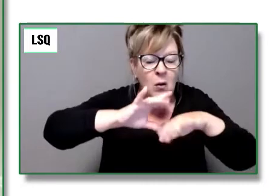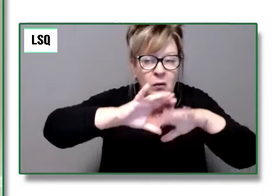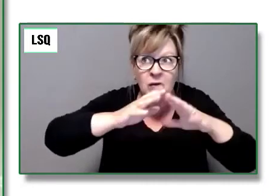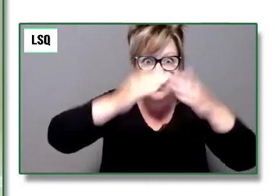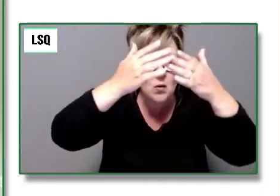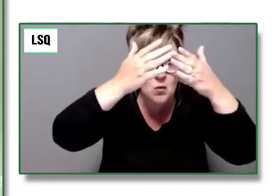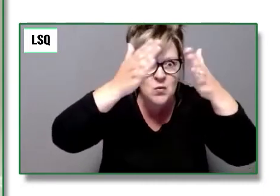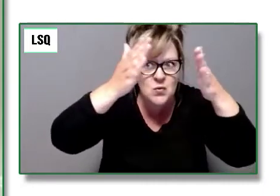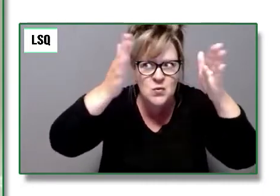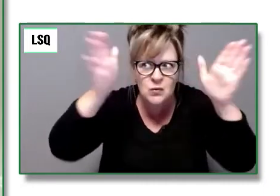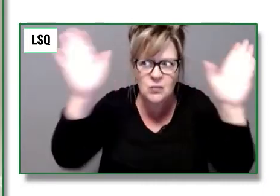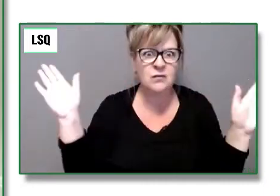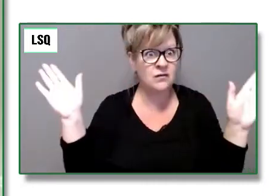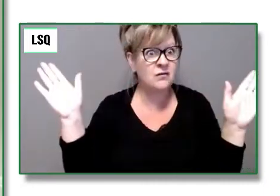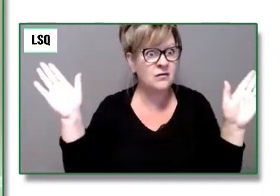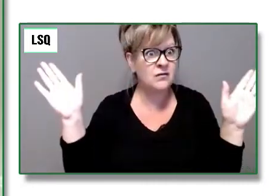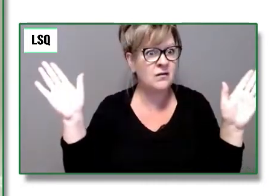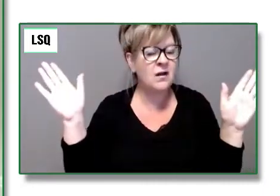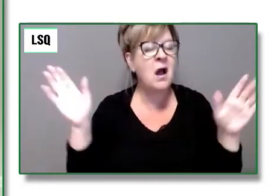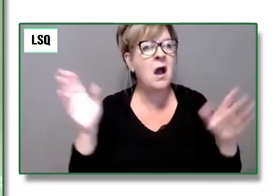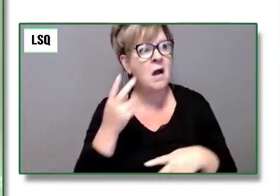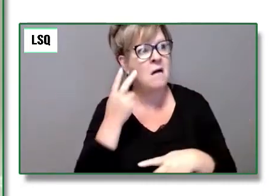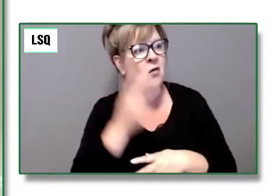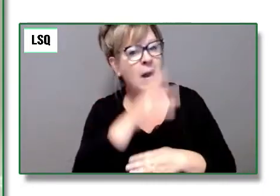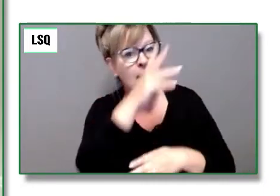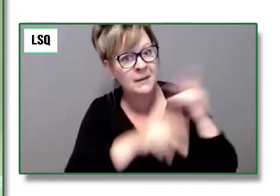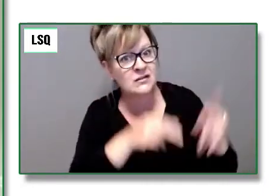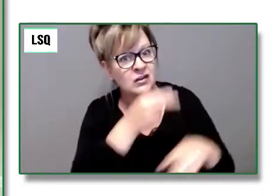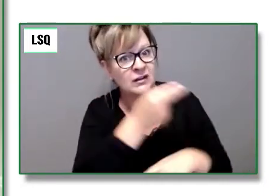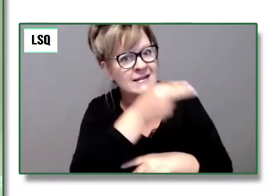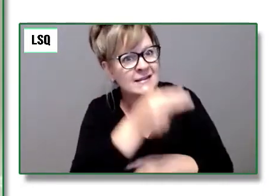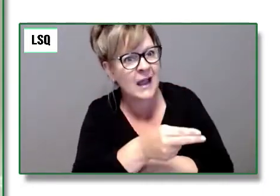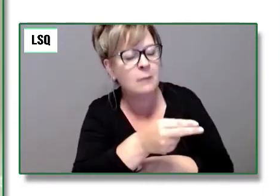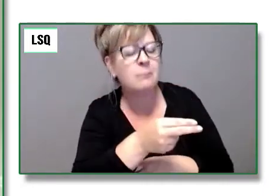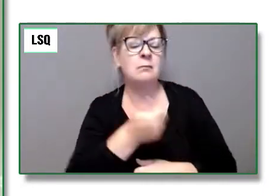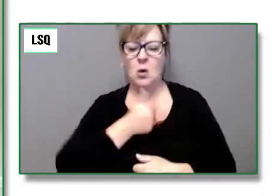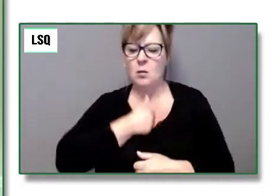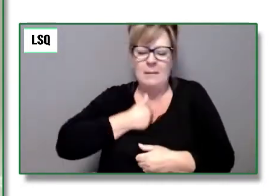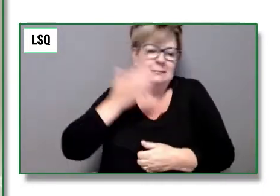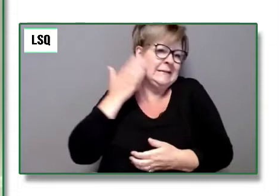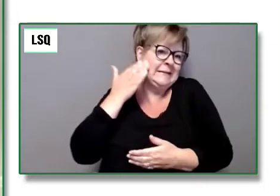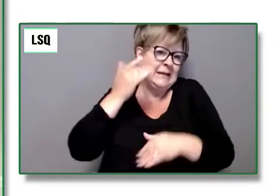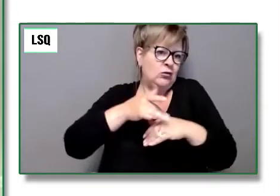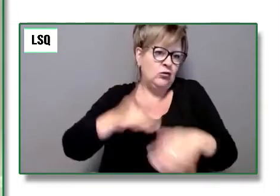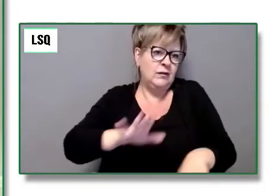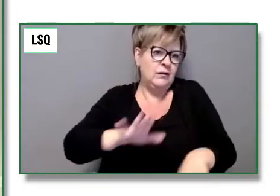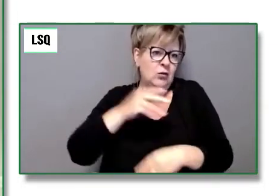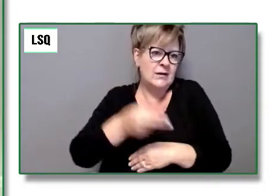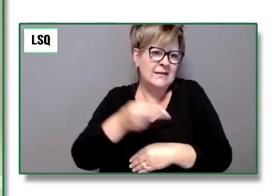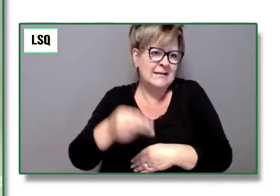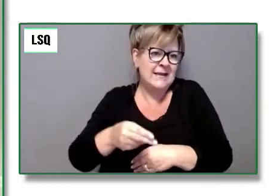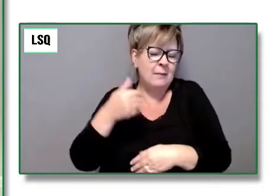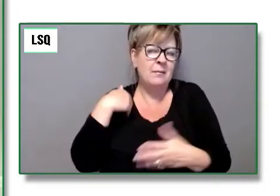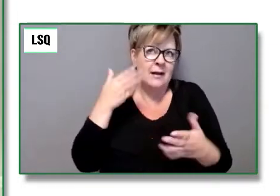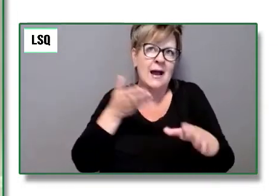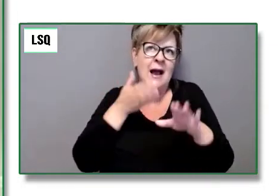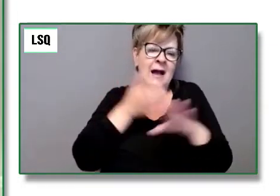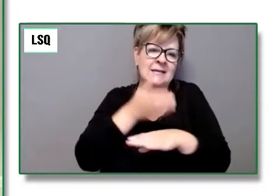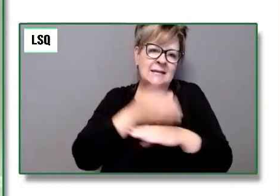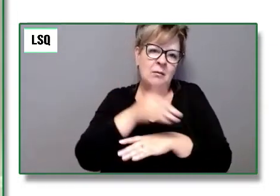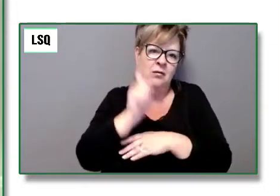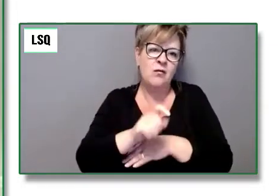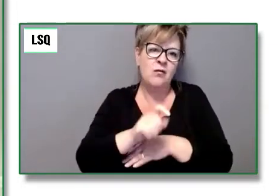que l'accessibilité, ça doit être pour tous et que on doit pouvoir être ouvert à chacun et à